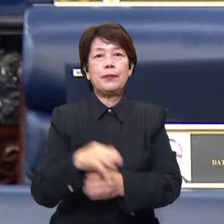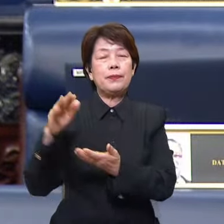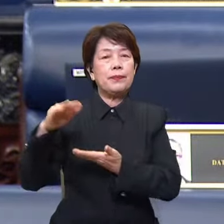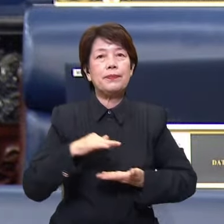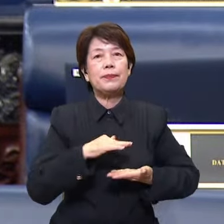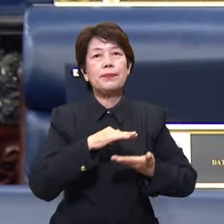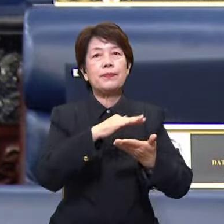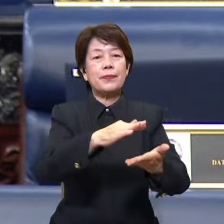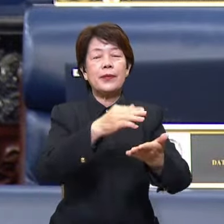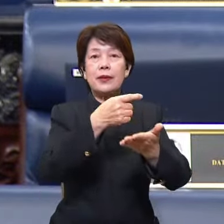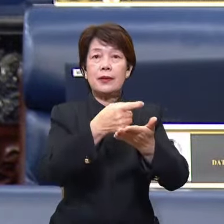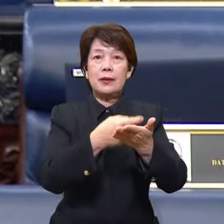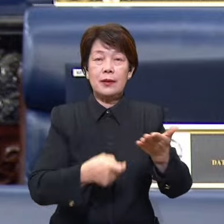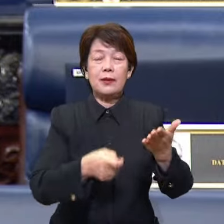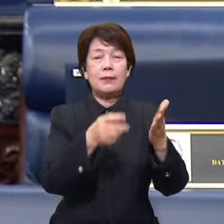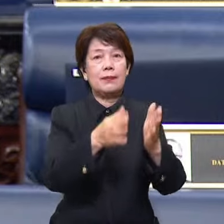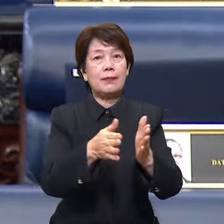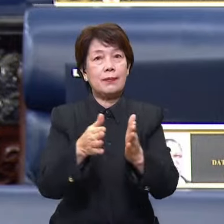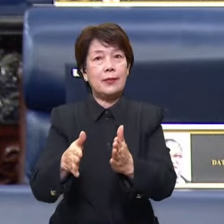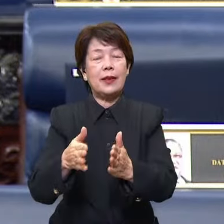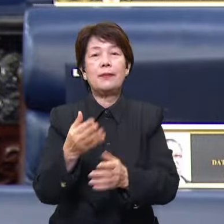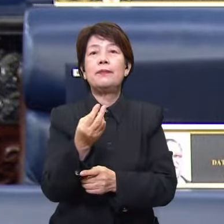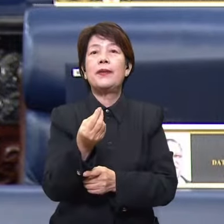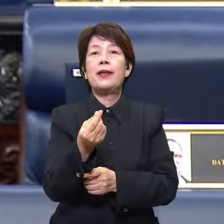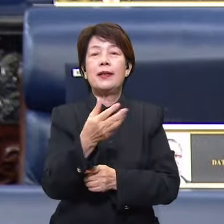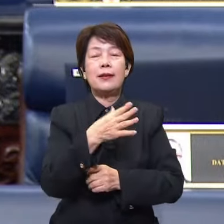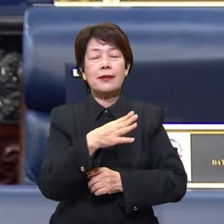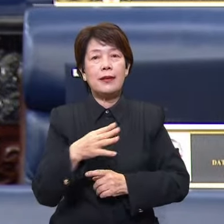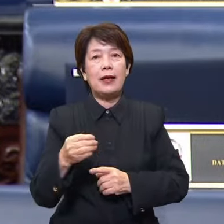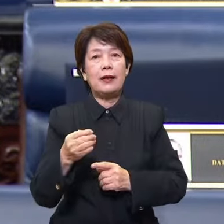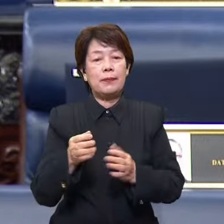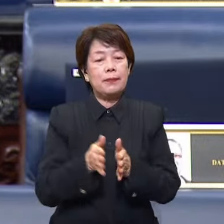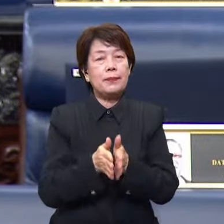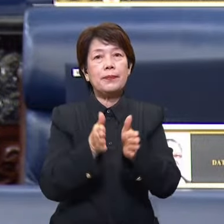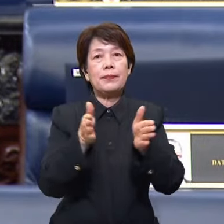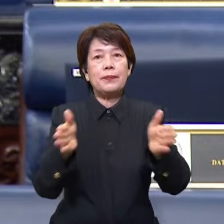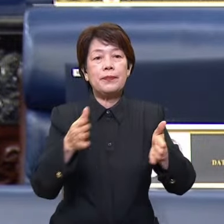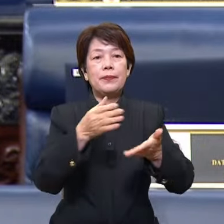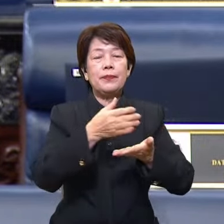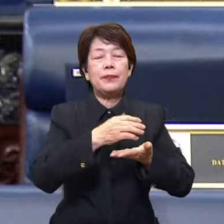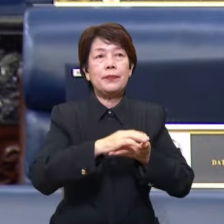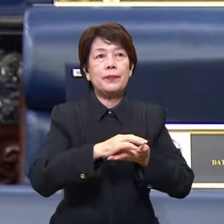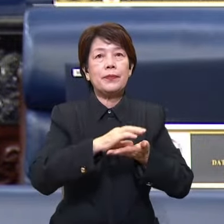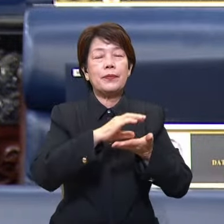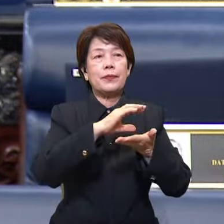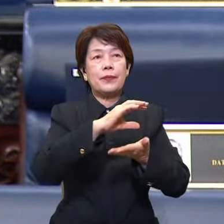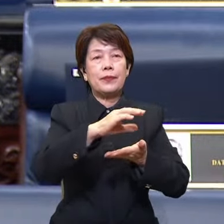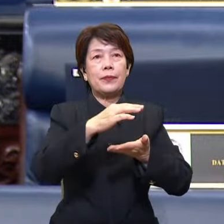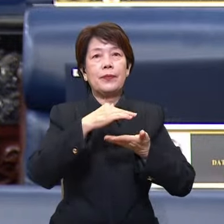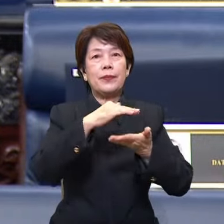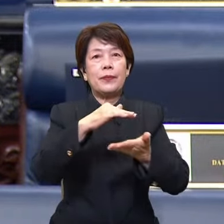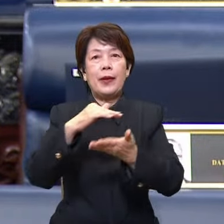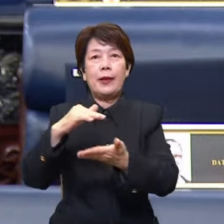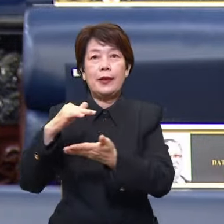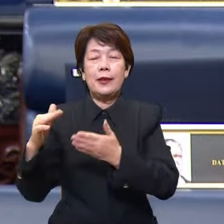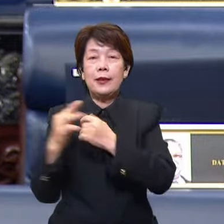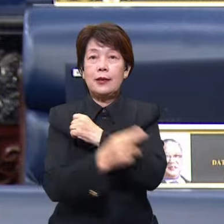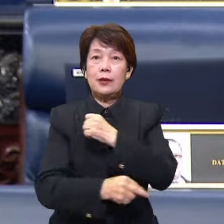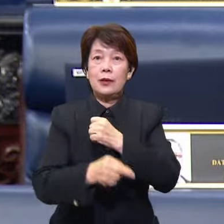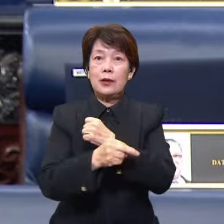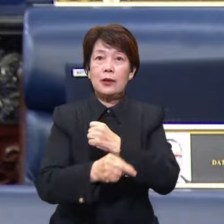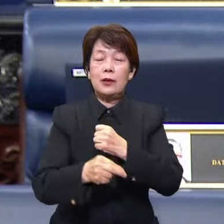money, ya, tetapi kita akan, bahkan sebaliknya, kita akan mengembangkan sumber-sumber ini dalam usaha untuk menubuhkan sebuah National Health Trust